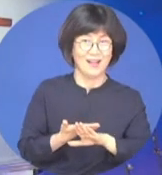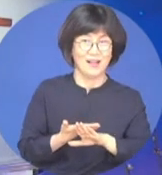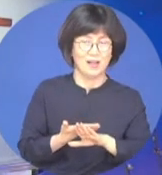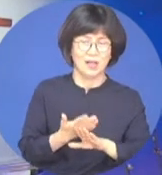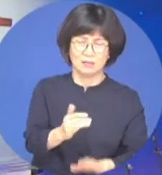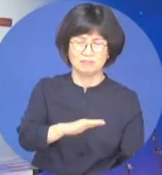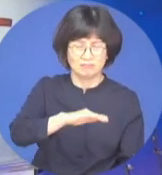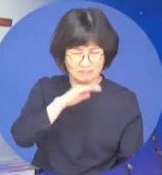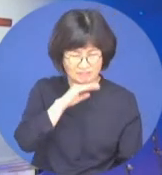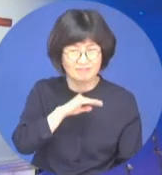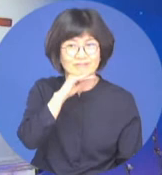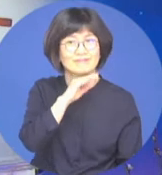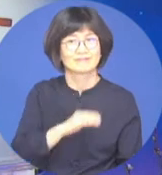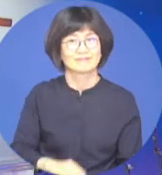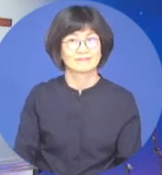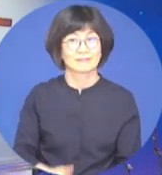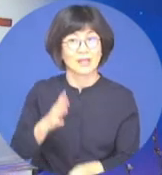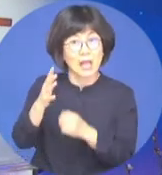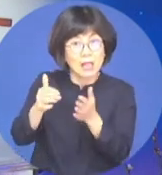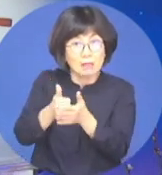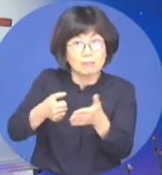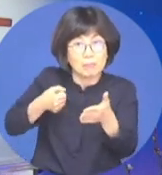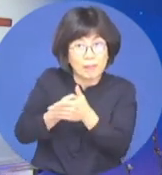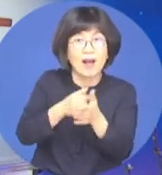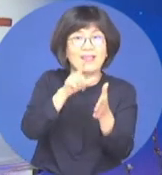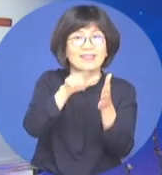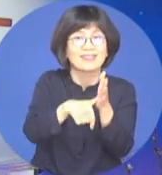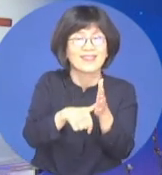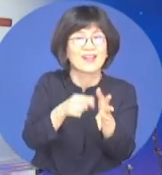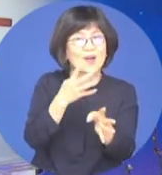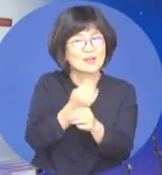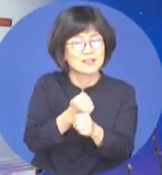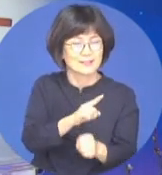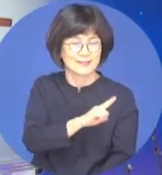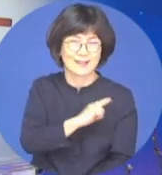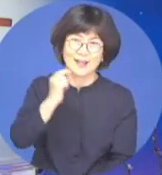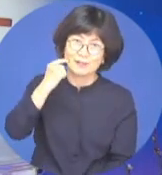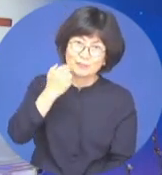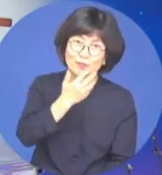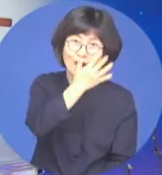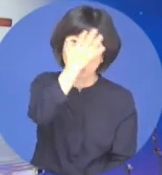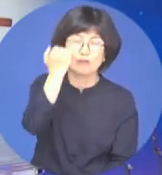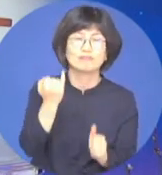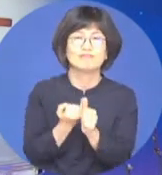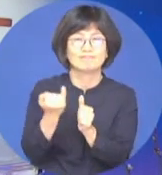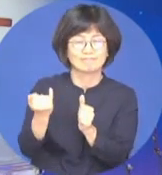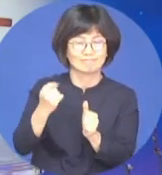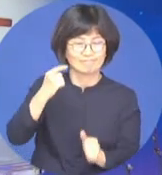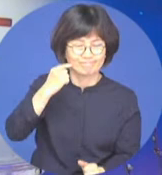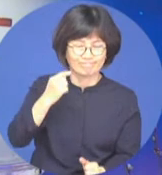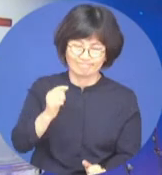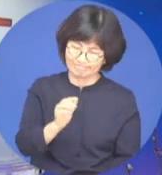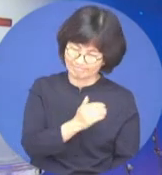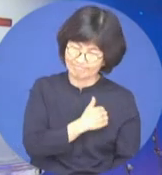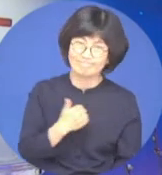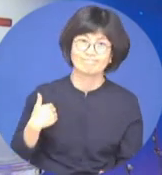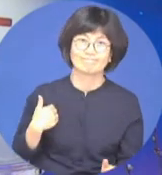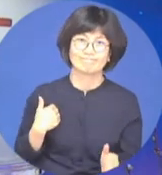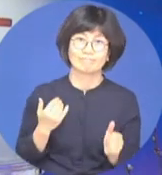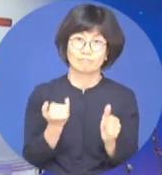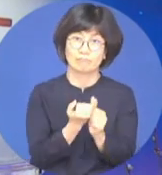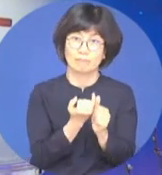기다려요. 하나님이 저한테 가장 아름다운 아내로, 가장 아름다운 남편으로, 가장 아름다운